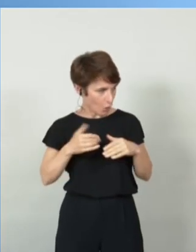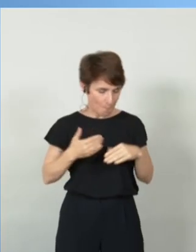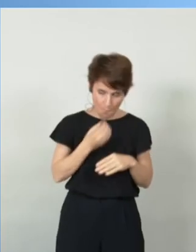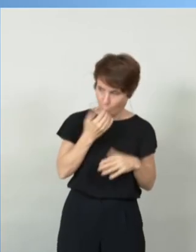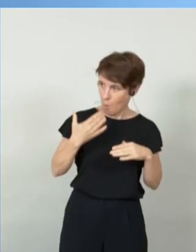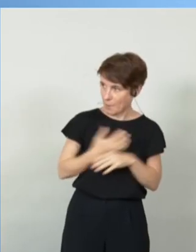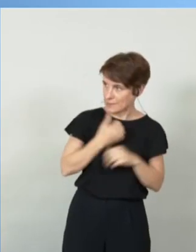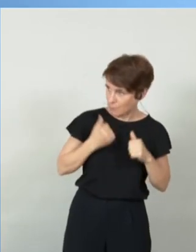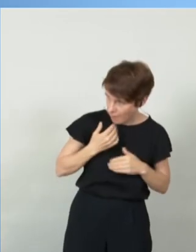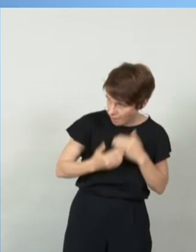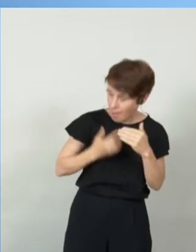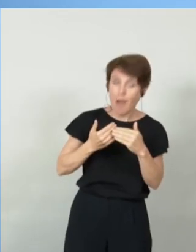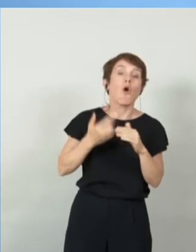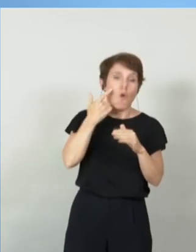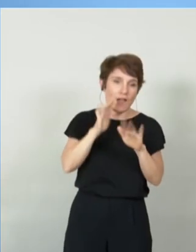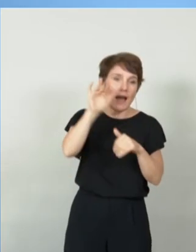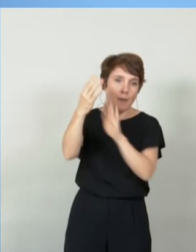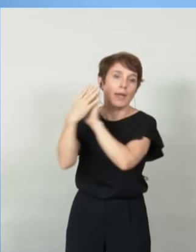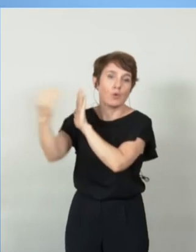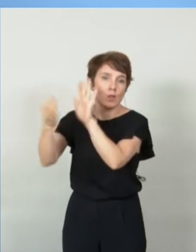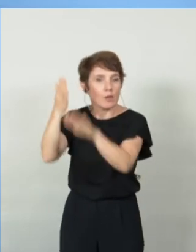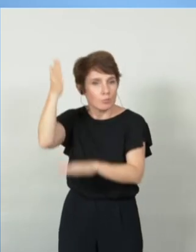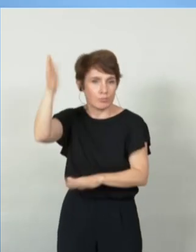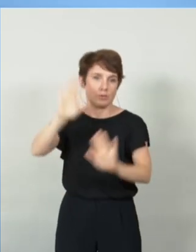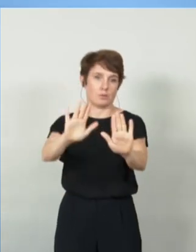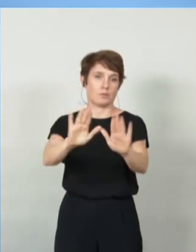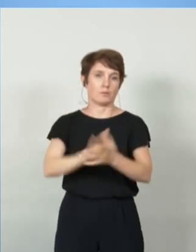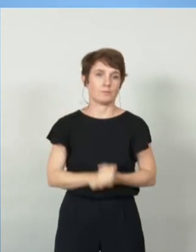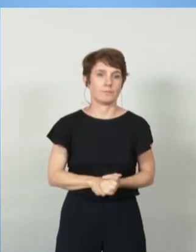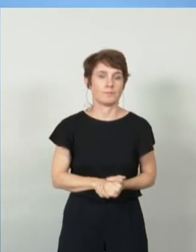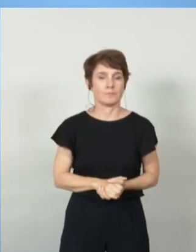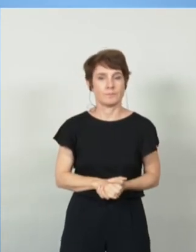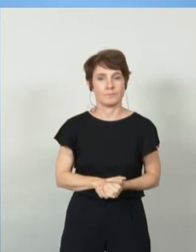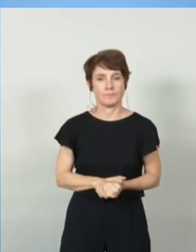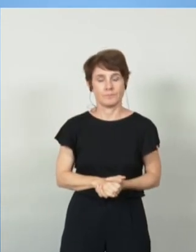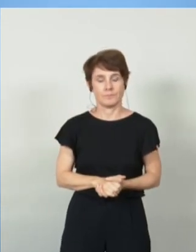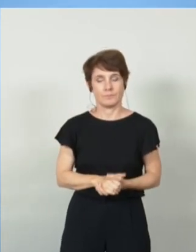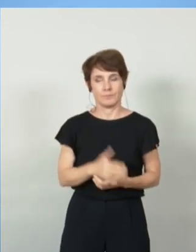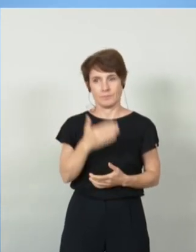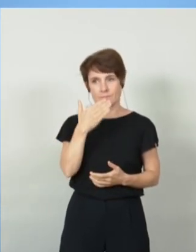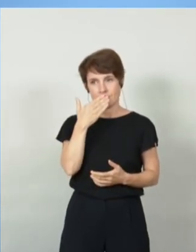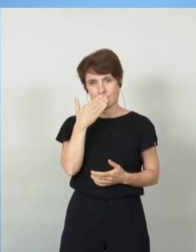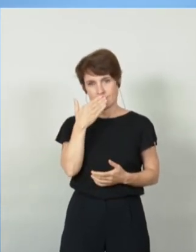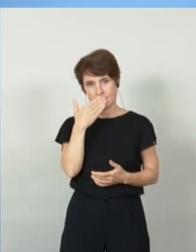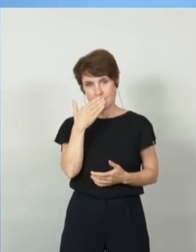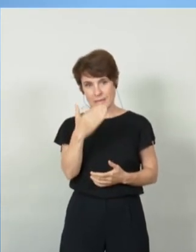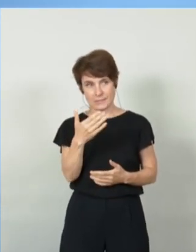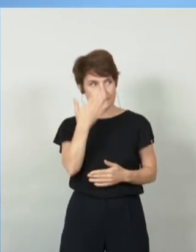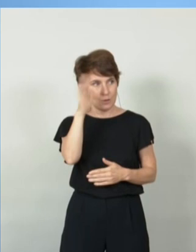et pour ceux qui viennent merci y a-t-il d'autres demandes de prise de parole